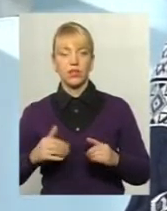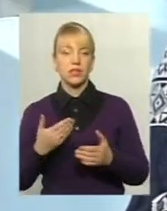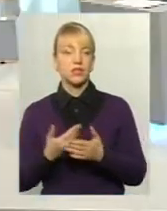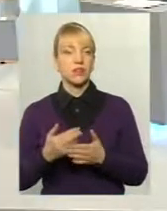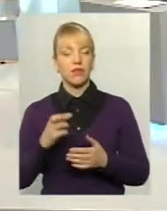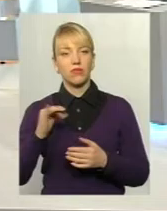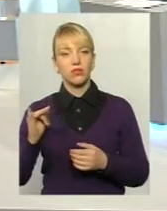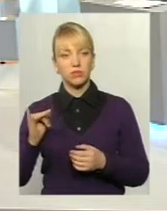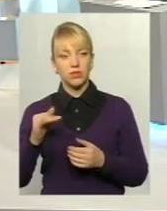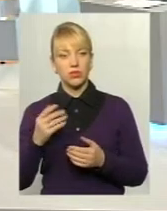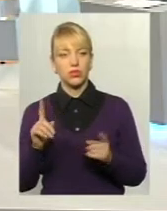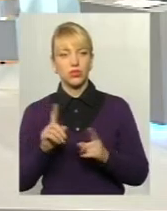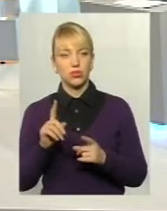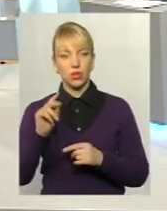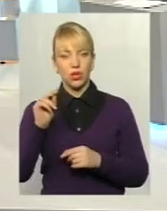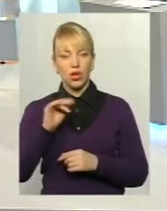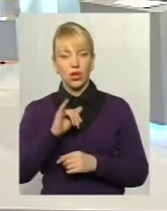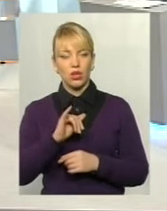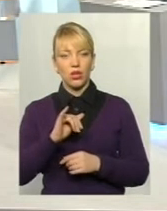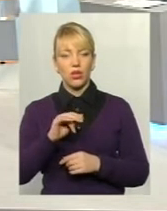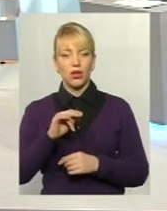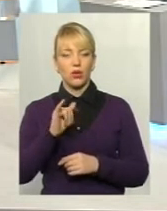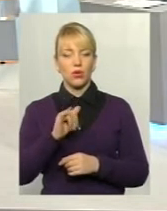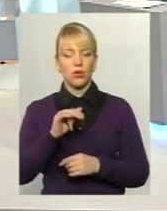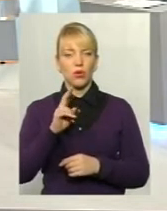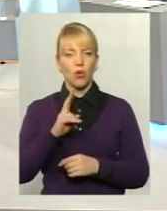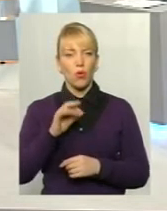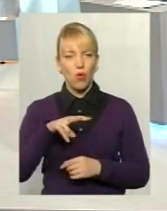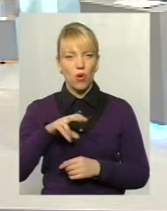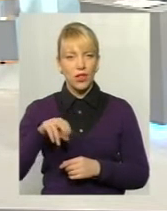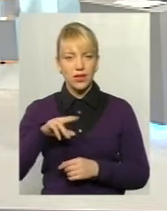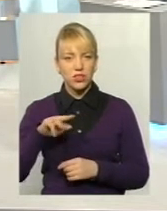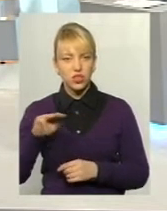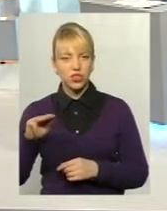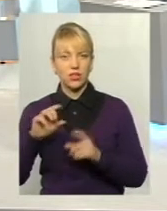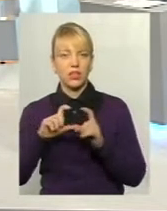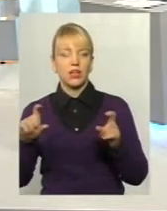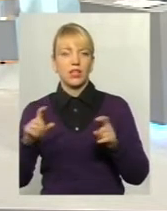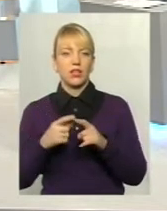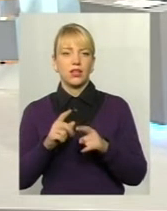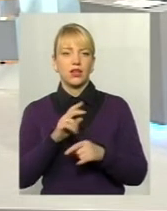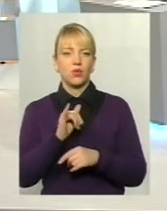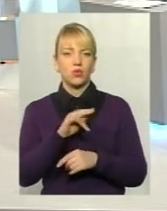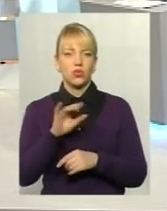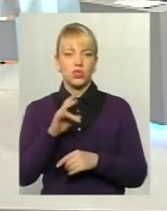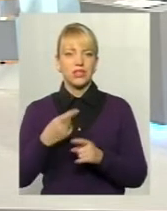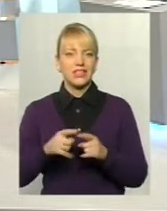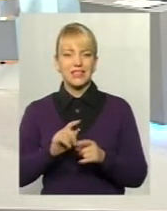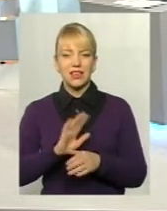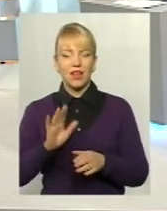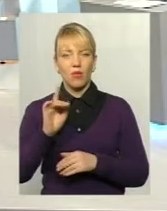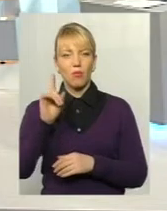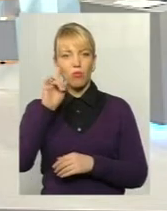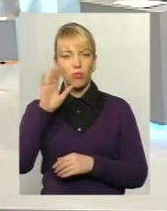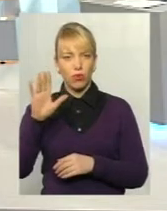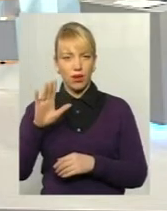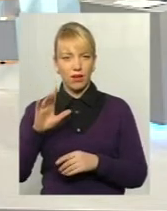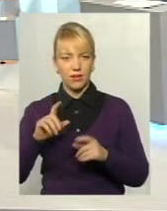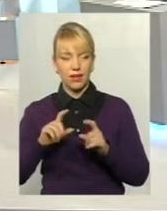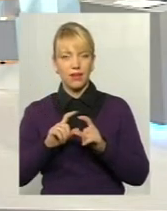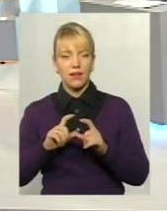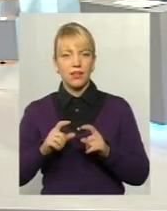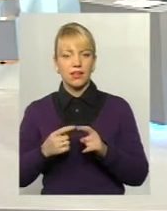Здавалося би, що училища, коледжі – це та непопулярна ланка освітнього процесу, в яку